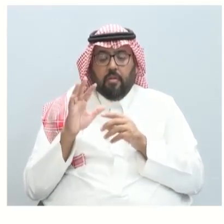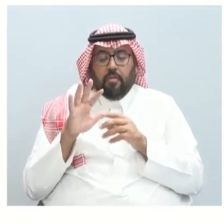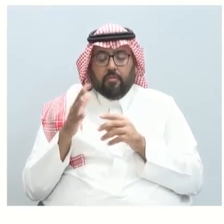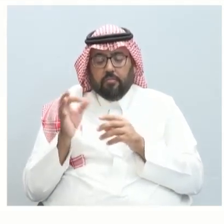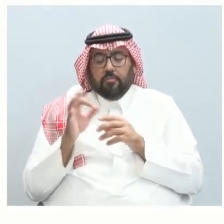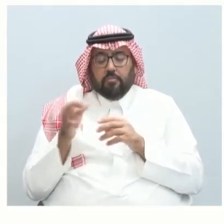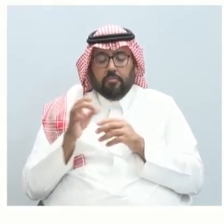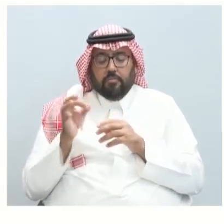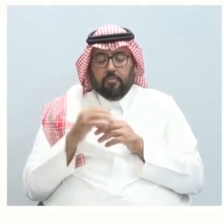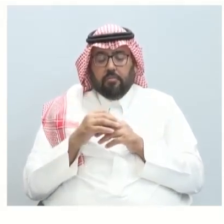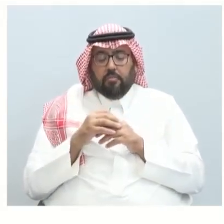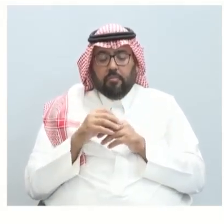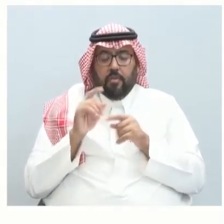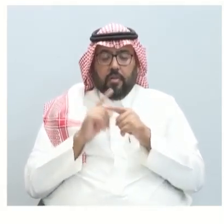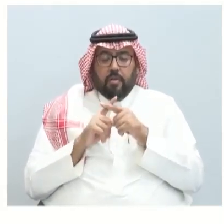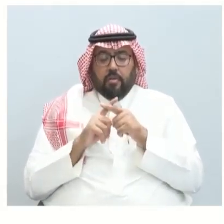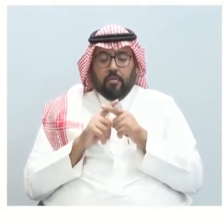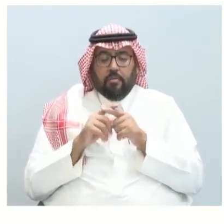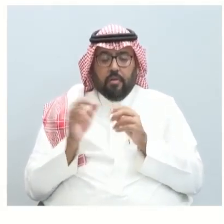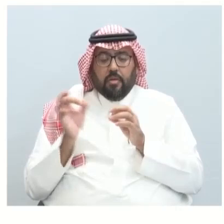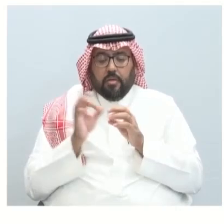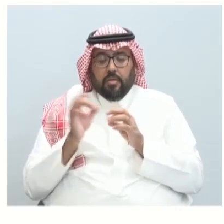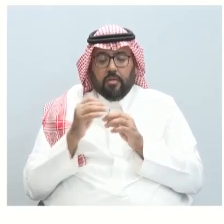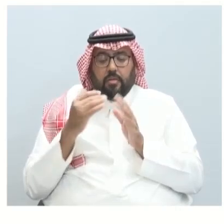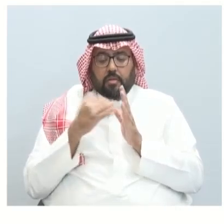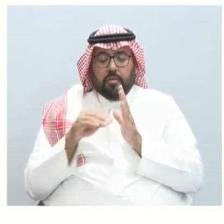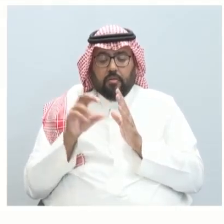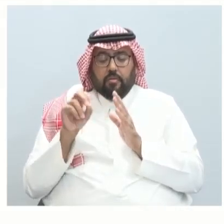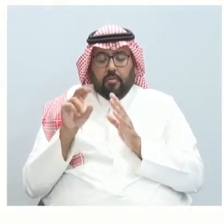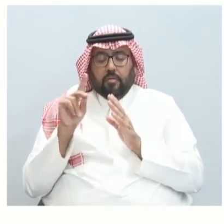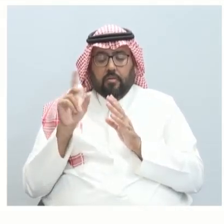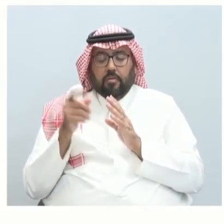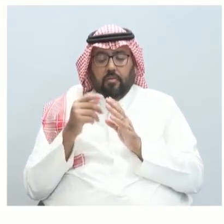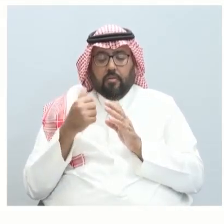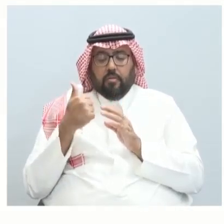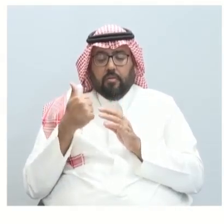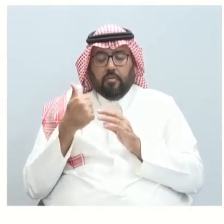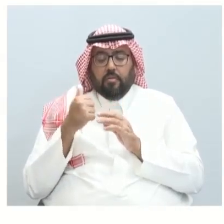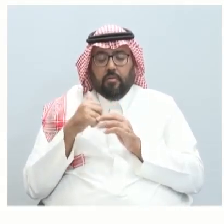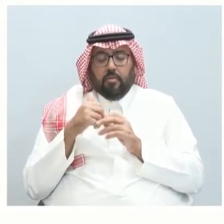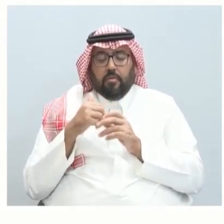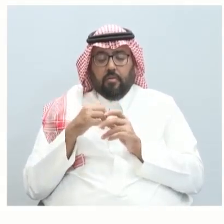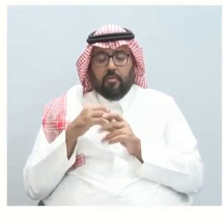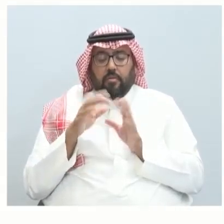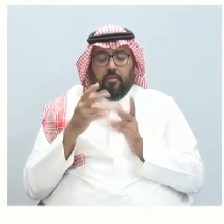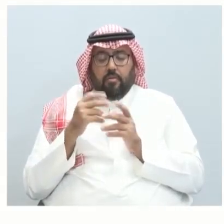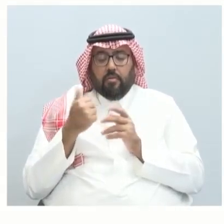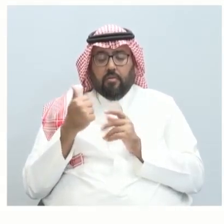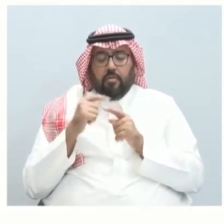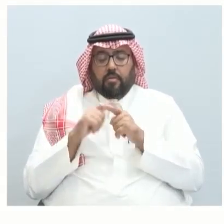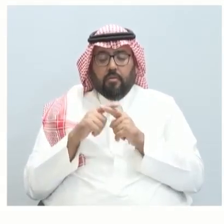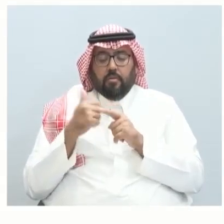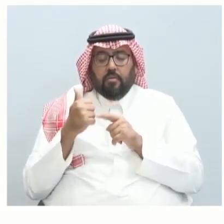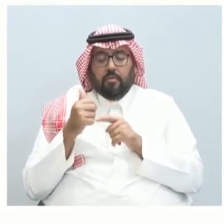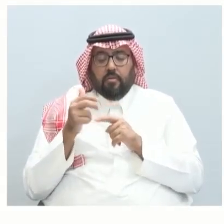ابنائي بناتي مضروبا في نصف القطر وهو سته اذا اثنان ضرب ثلاثه سته سته ضرب سته يساوي